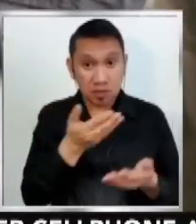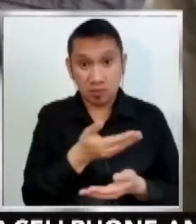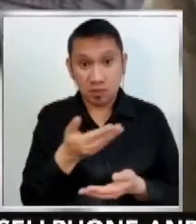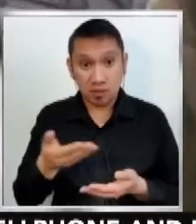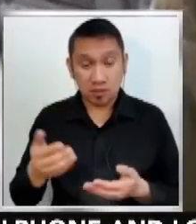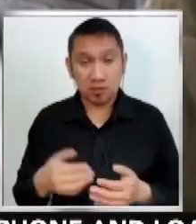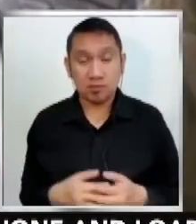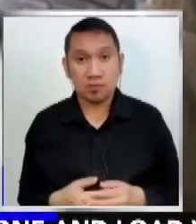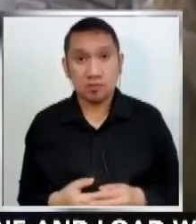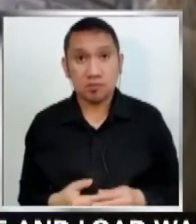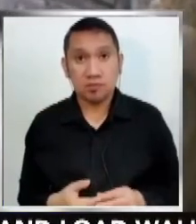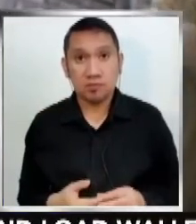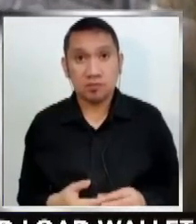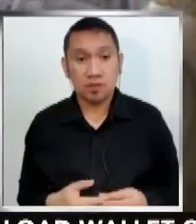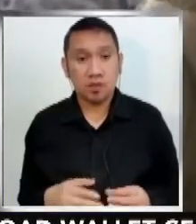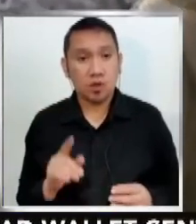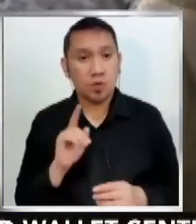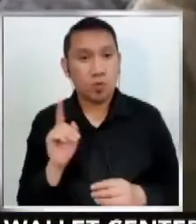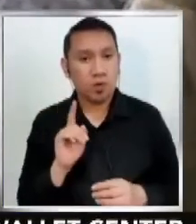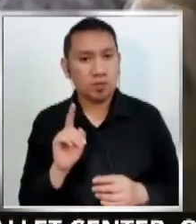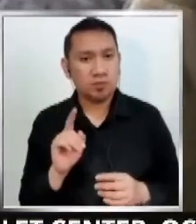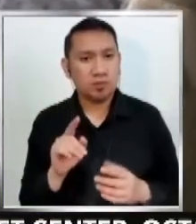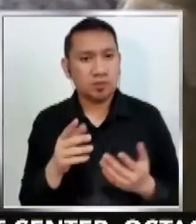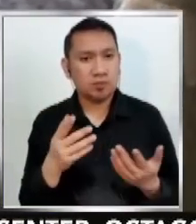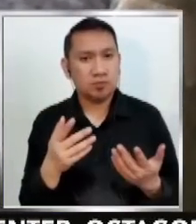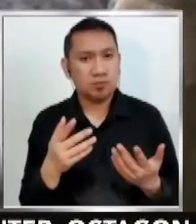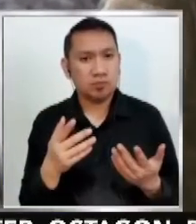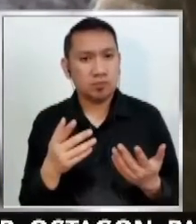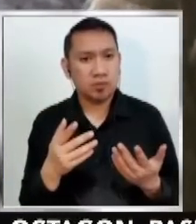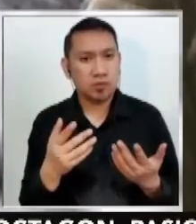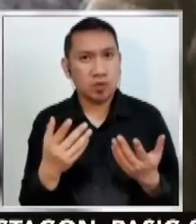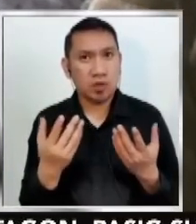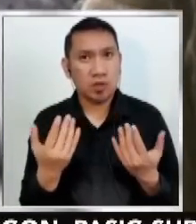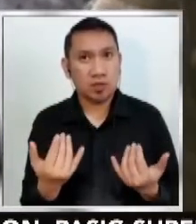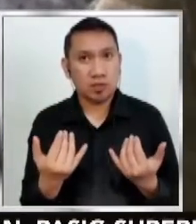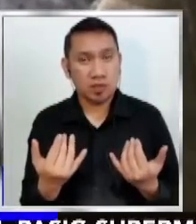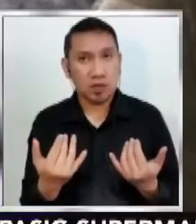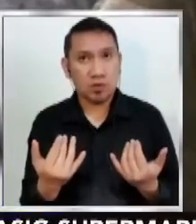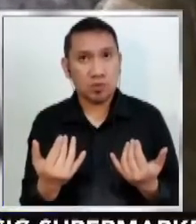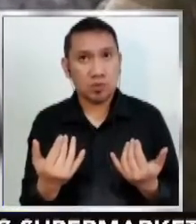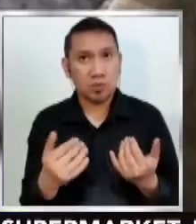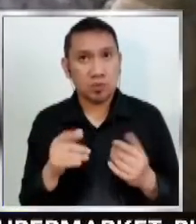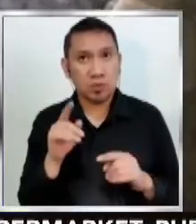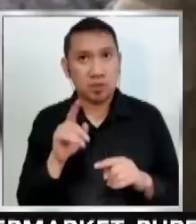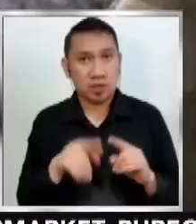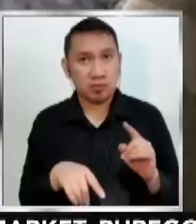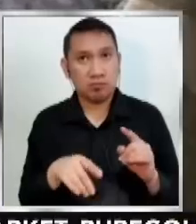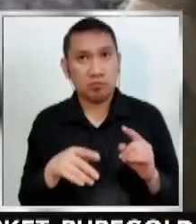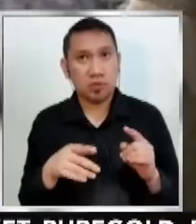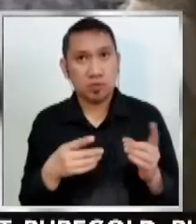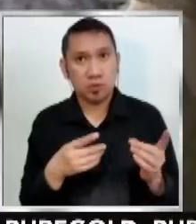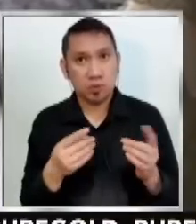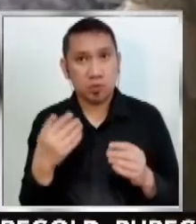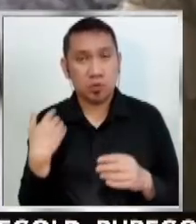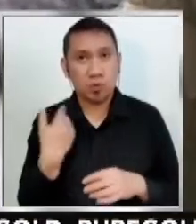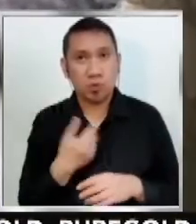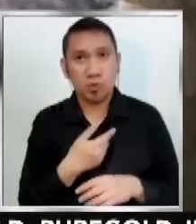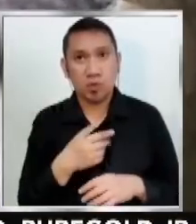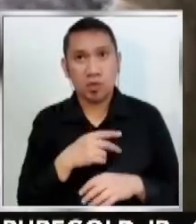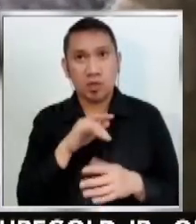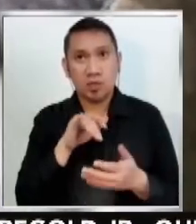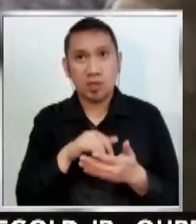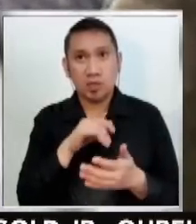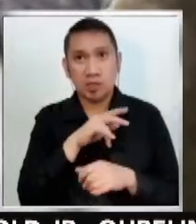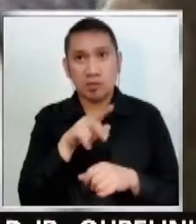question puts the cart before the horse. Right now it's well within our capabilities to do so, and that's a Philippine matter because